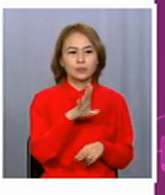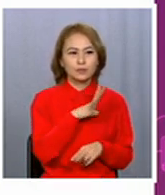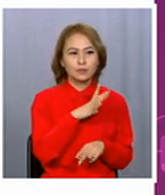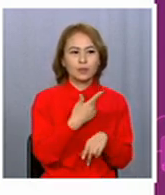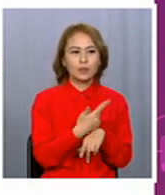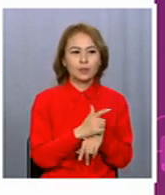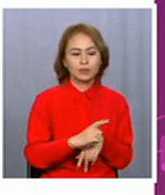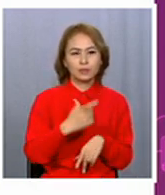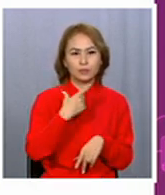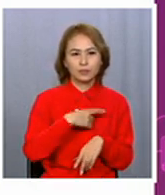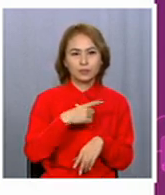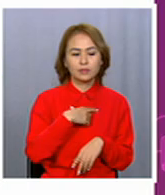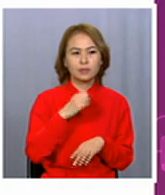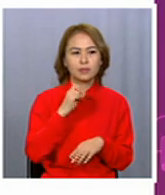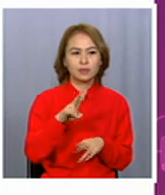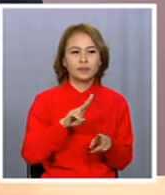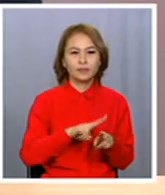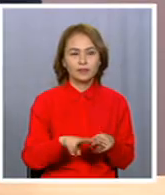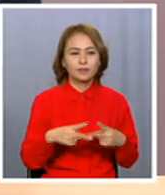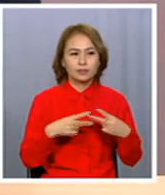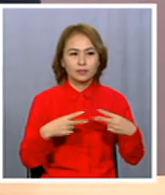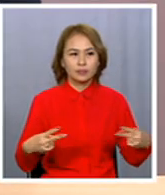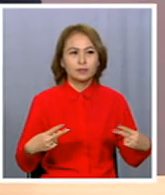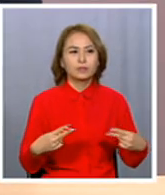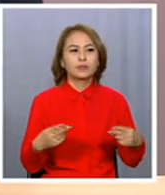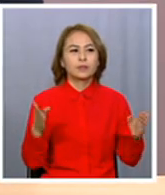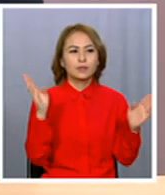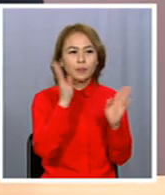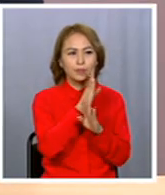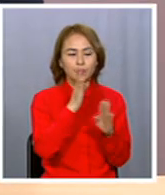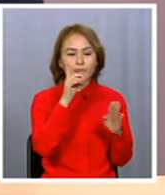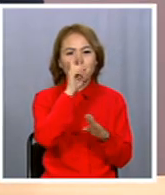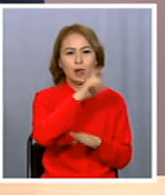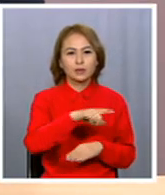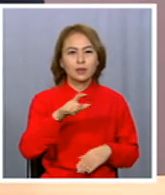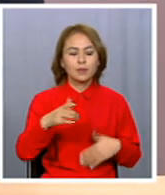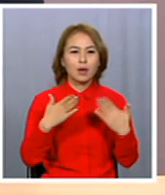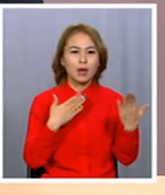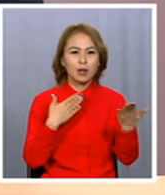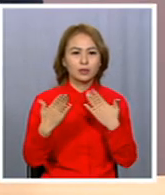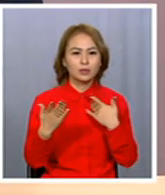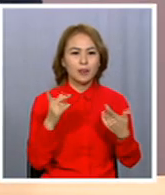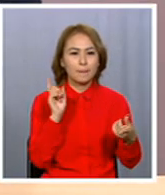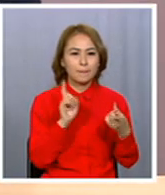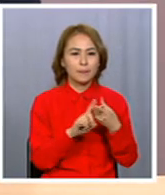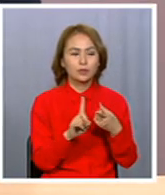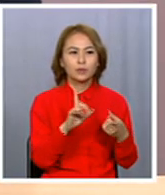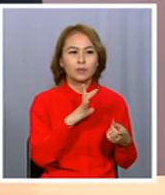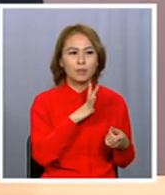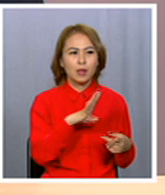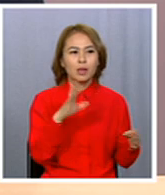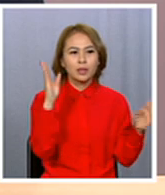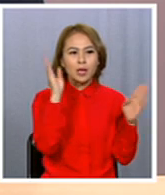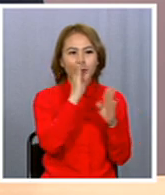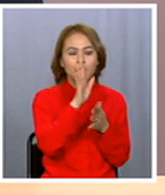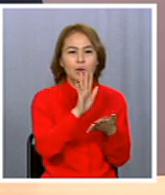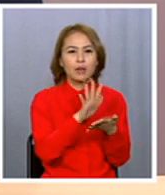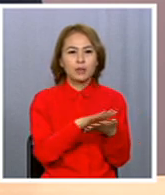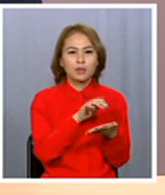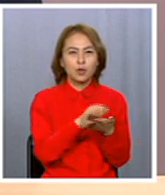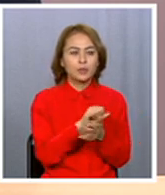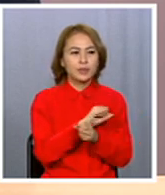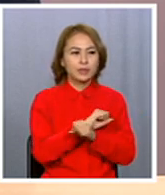өзімізге қиянат жасағанмен тең. Табиғат пен адам арасындағы байланыс үзілмес үшін біз табиғатты ластамауымыз